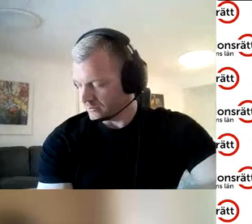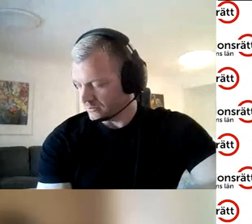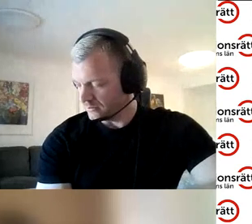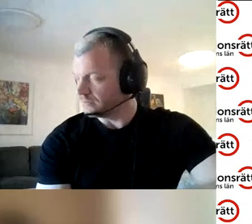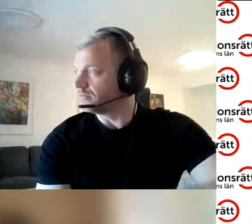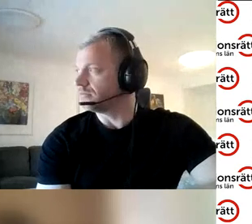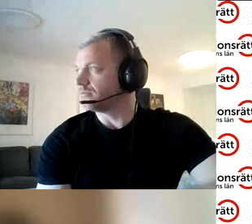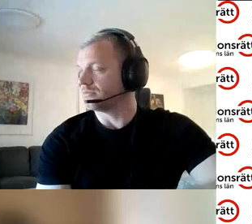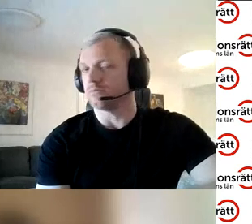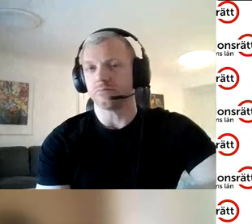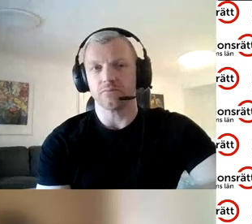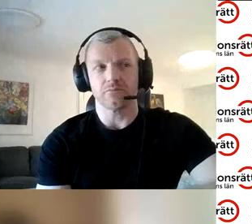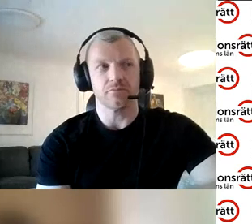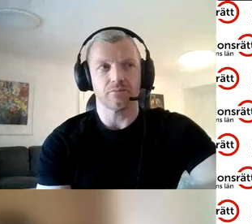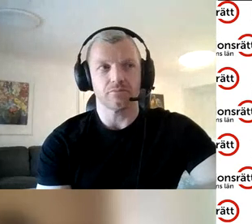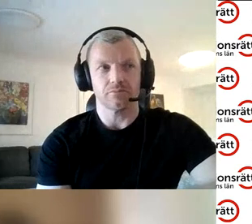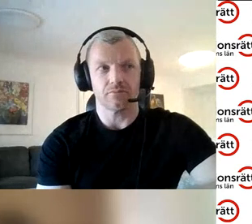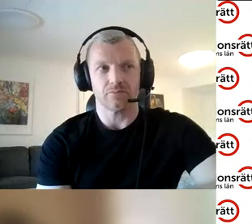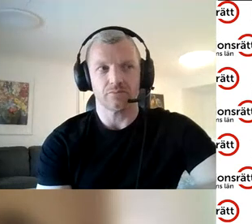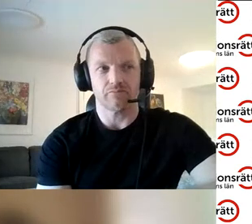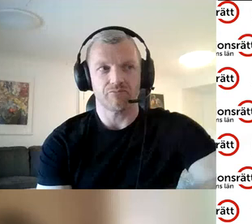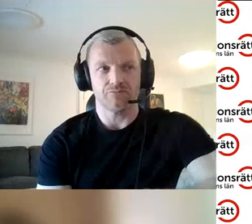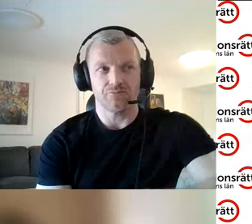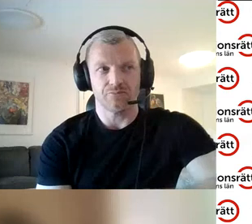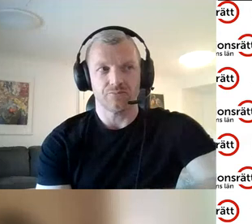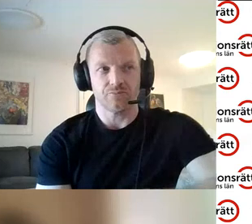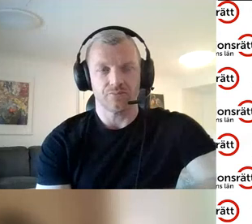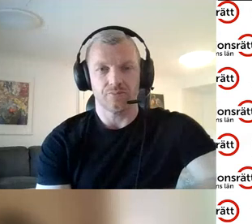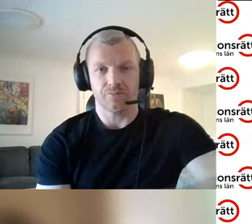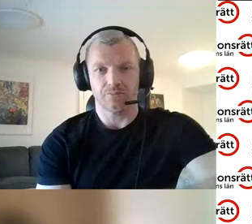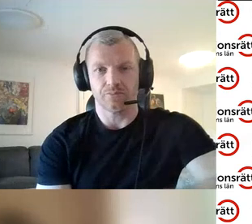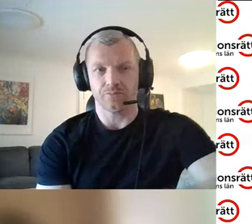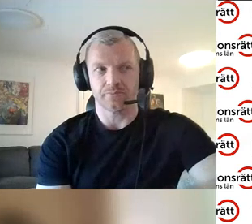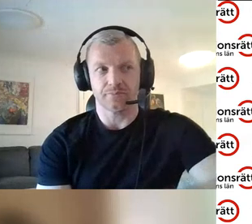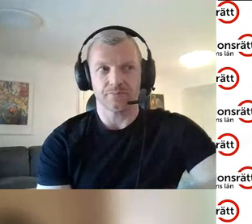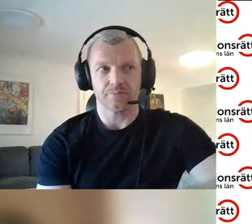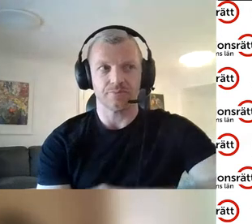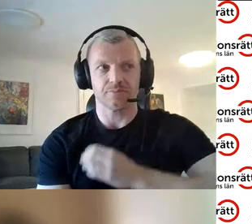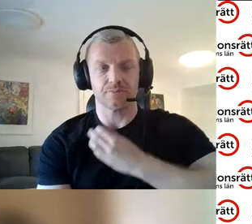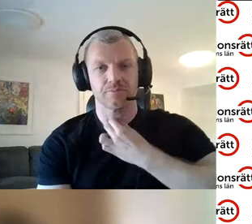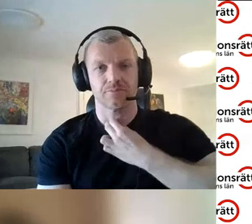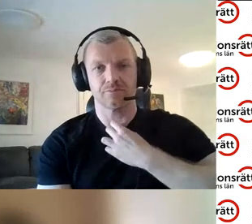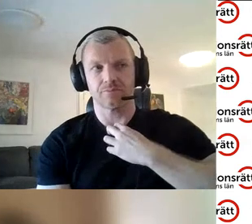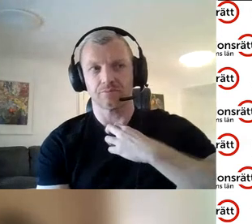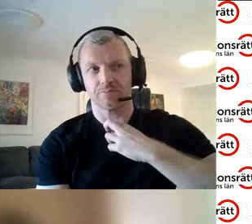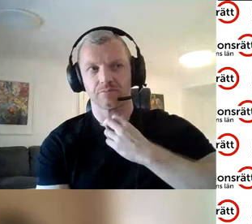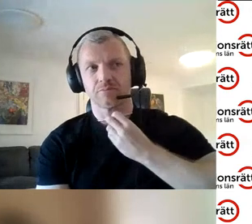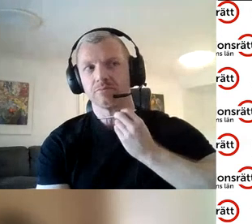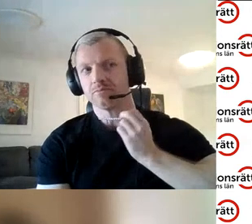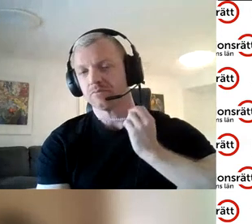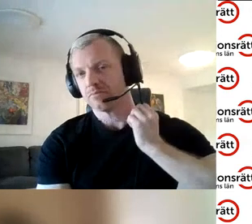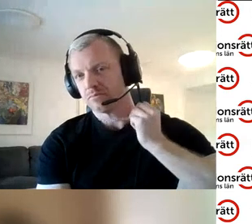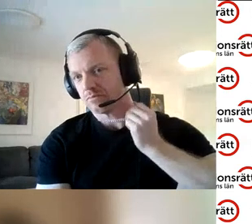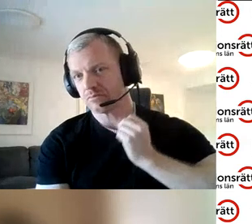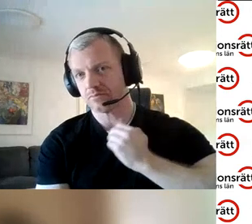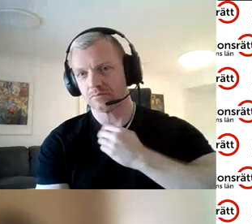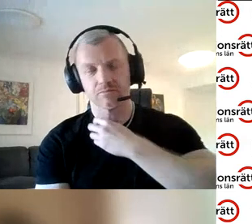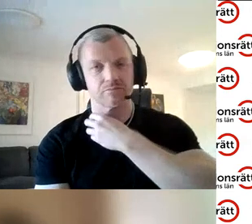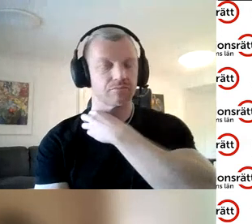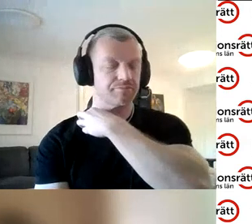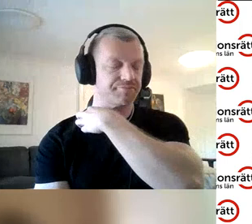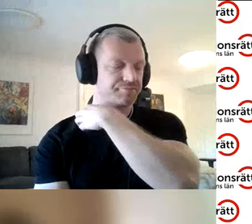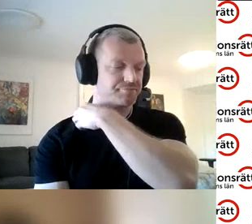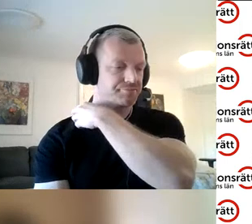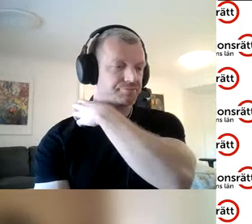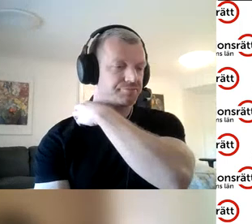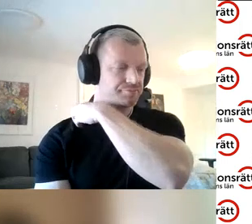är ju också en nationell fråga framförallt som då riksdagen måste bestämma om. Så det är inte främst regionen som kan ta det här beslutet.